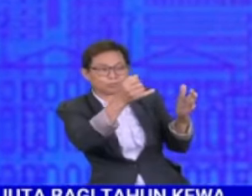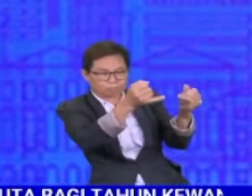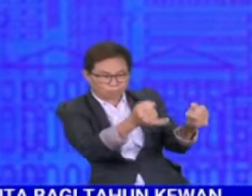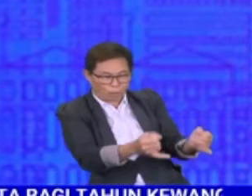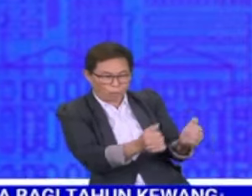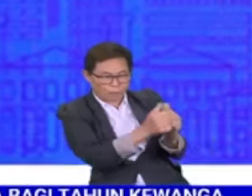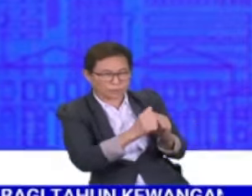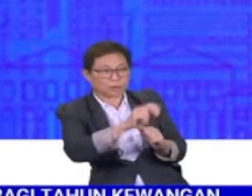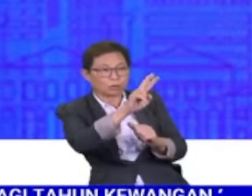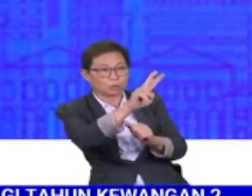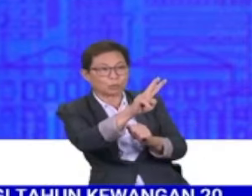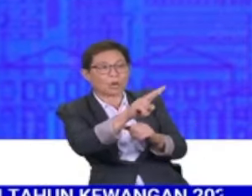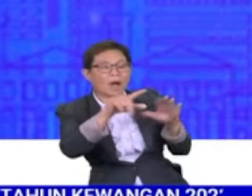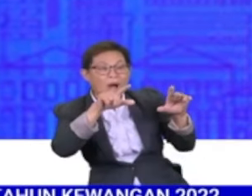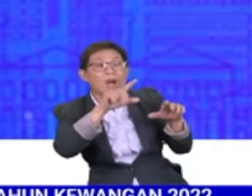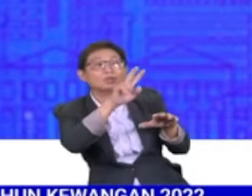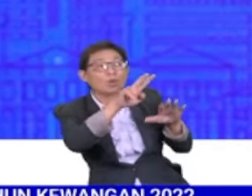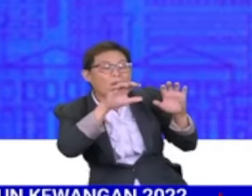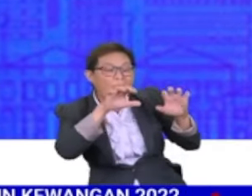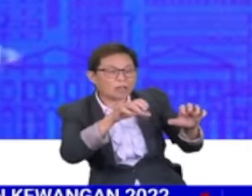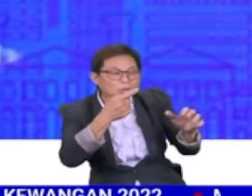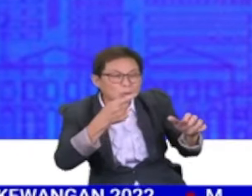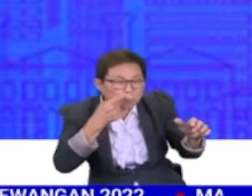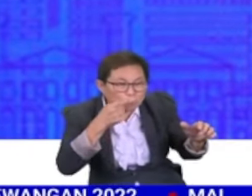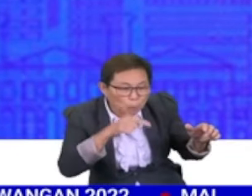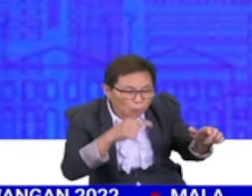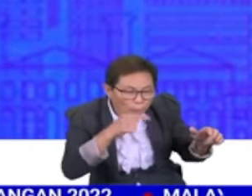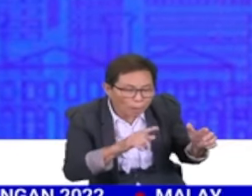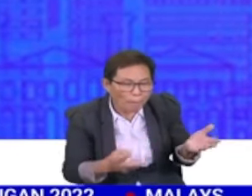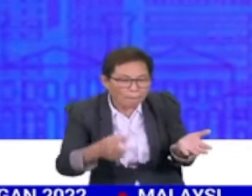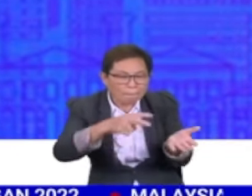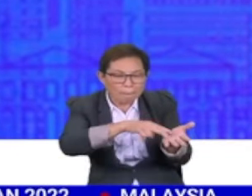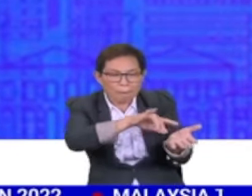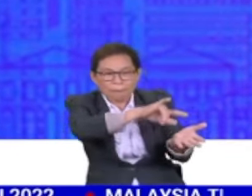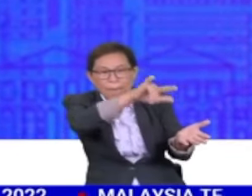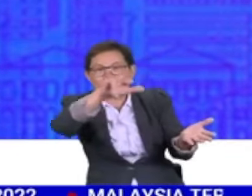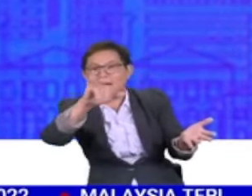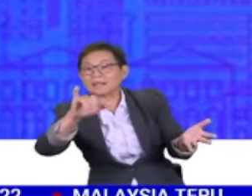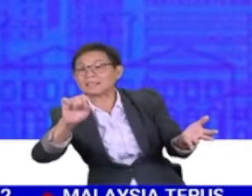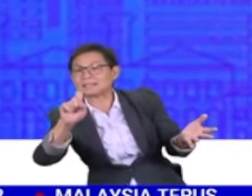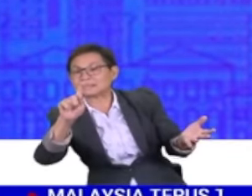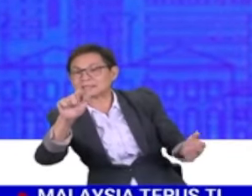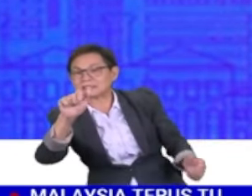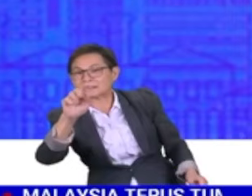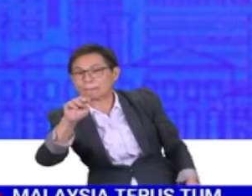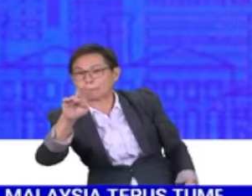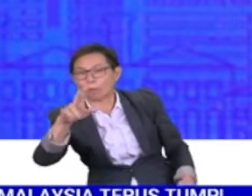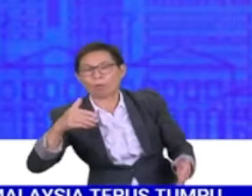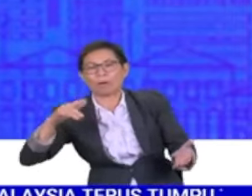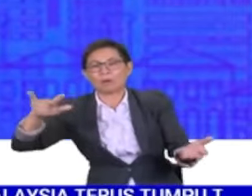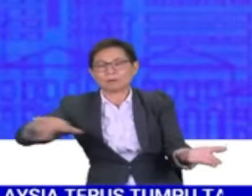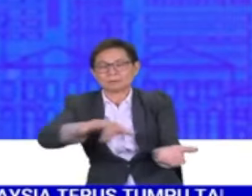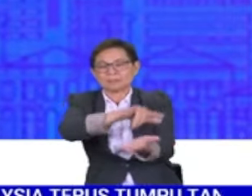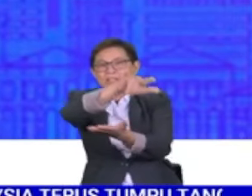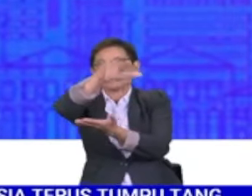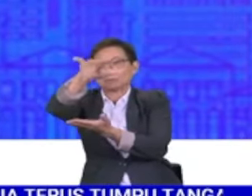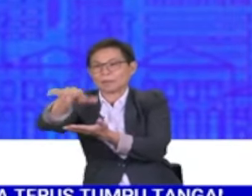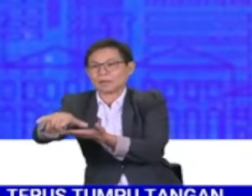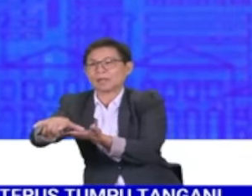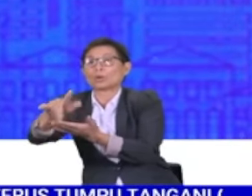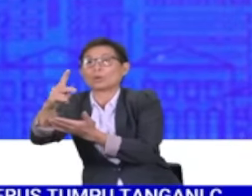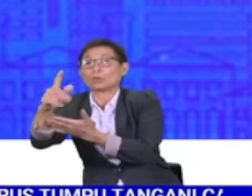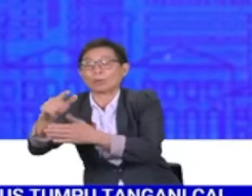individu bersama dua ekor anjing pengesan akan menaiki penerbangan ke Istanbul dan dijangka tiba di Kuala Lumpur Khamis